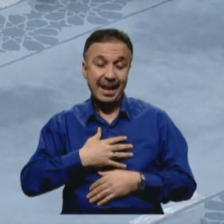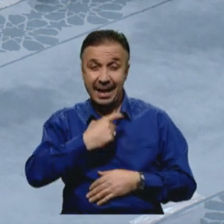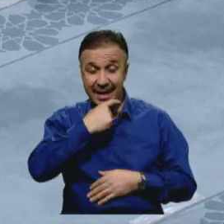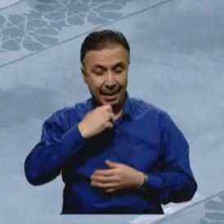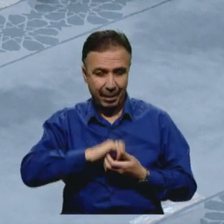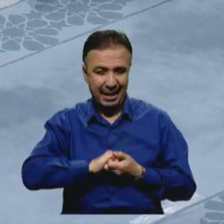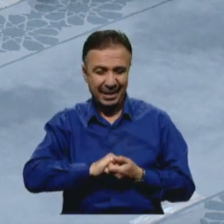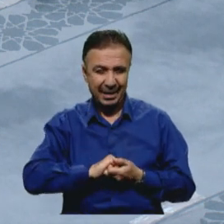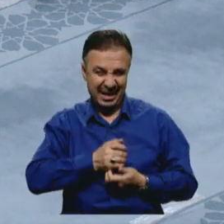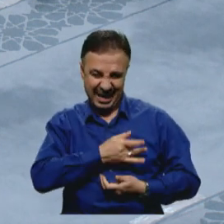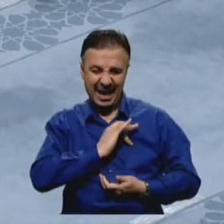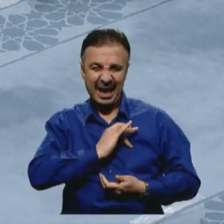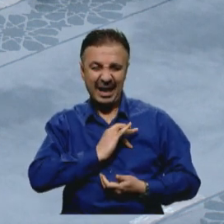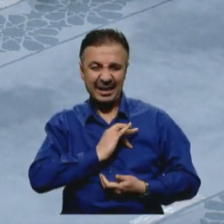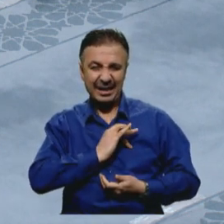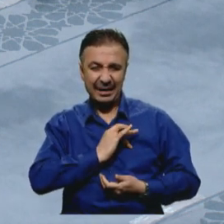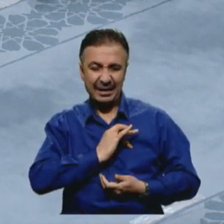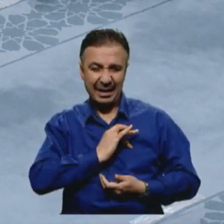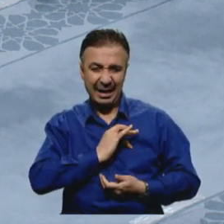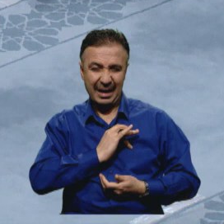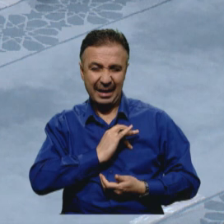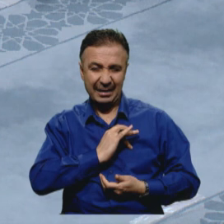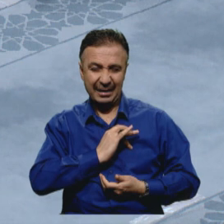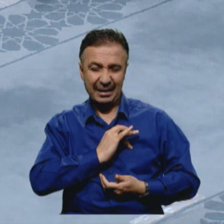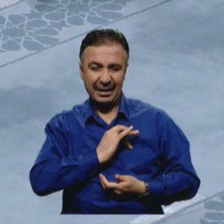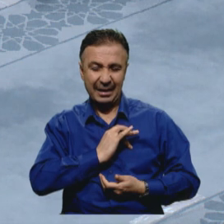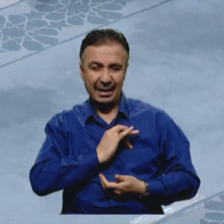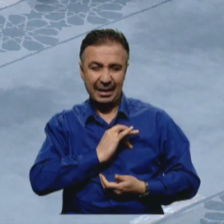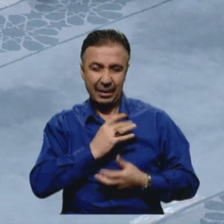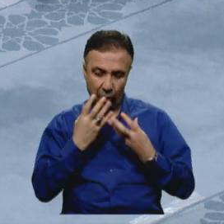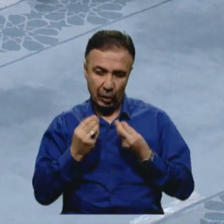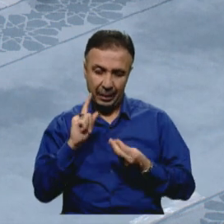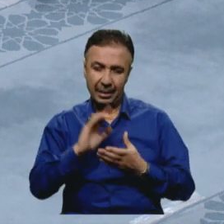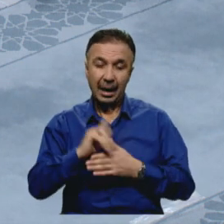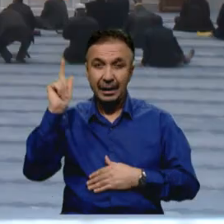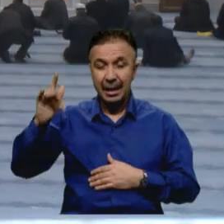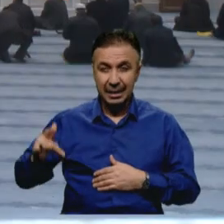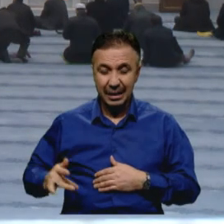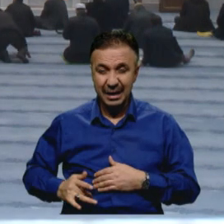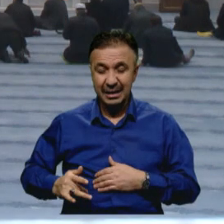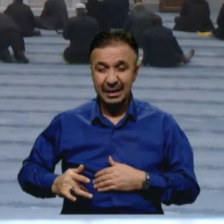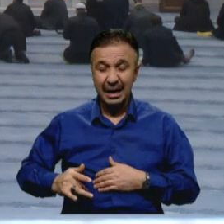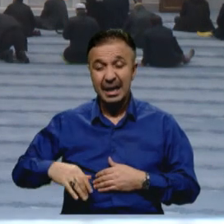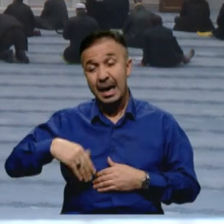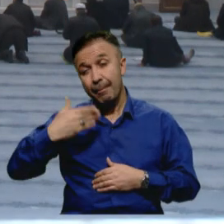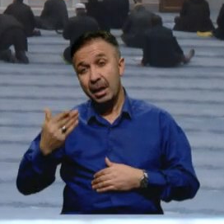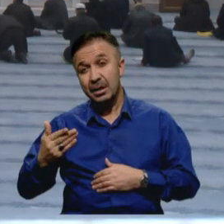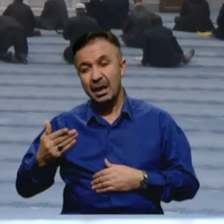Samimiyet yani ihlaslı olmaktır, içten olmaktır. Allah rızasından başka bir niyet